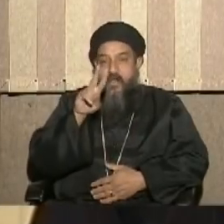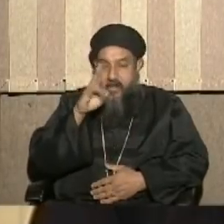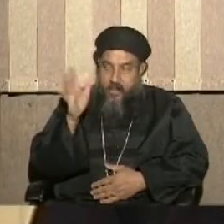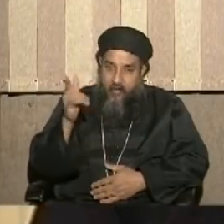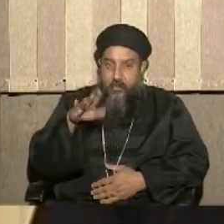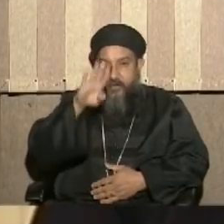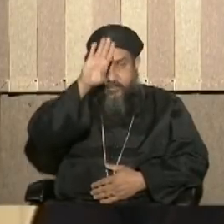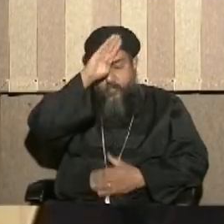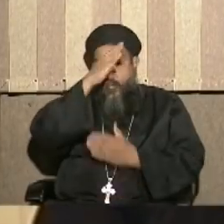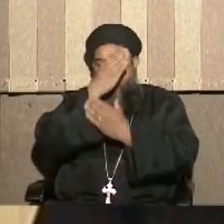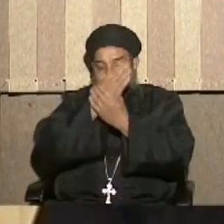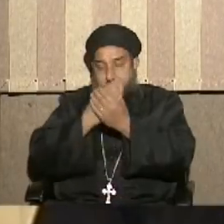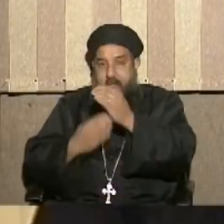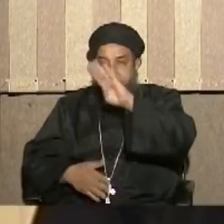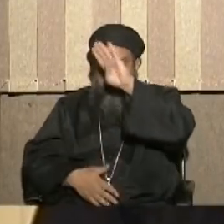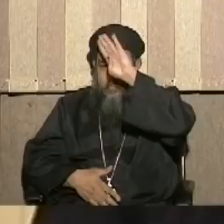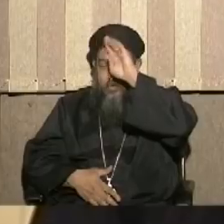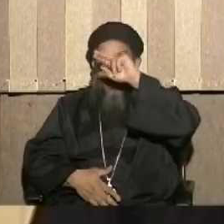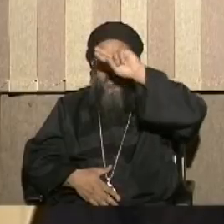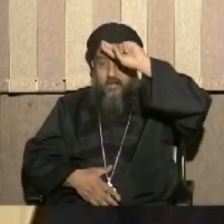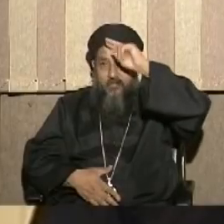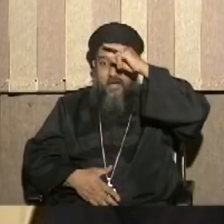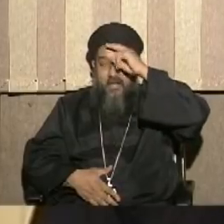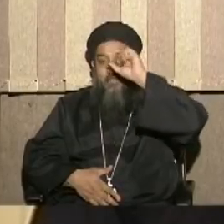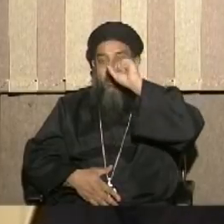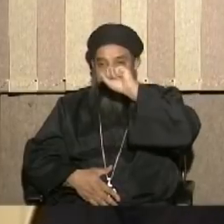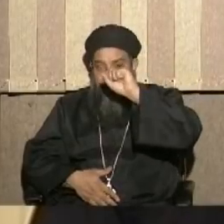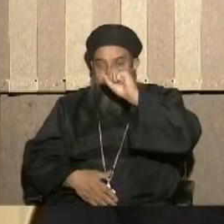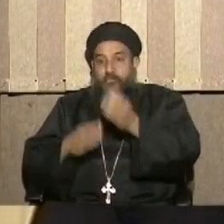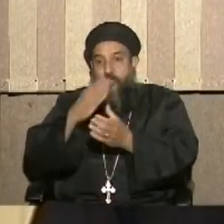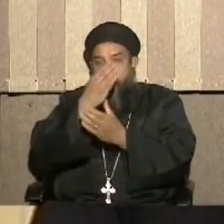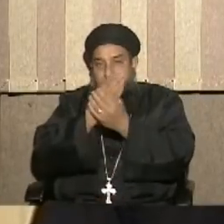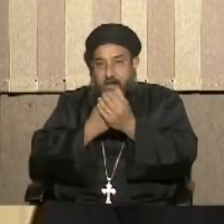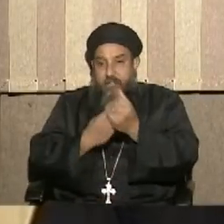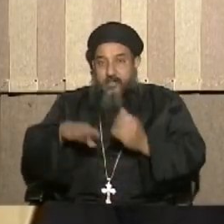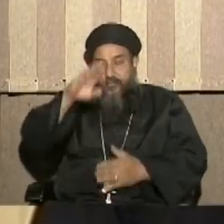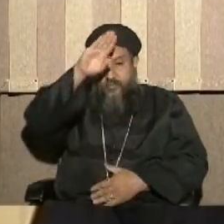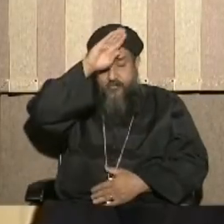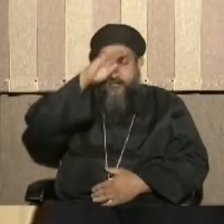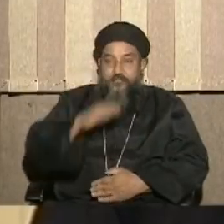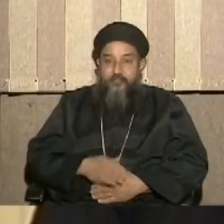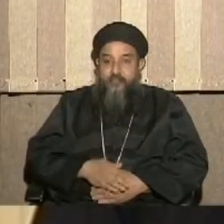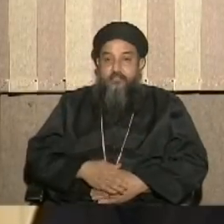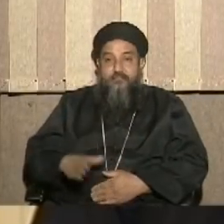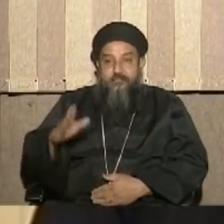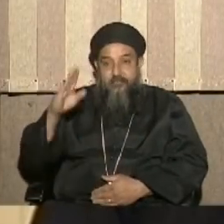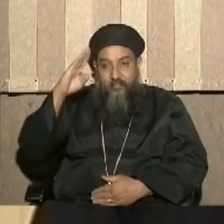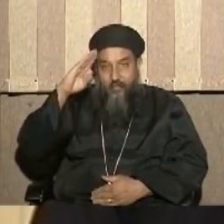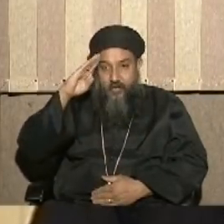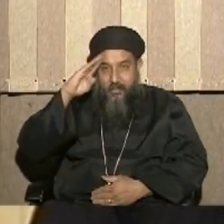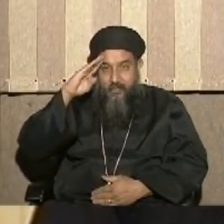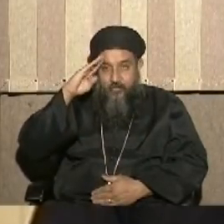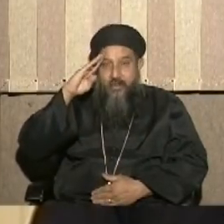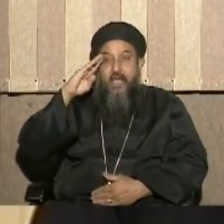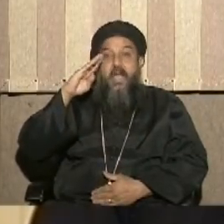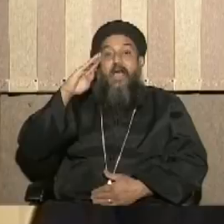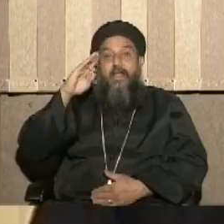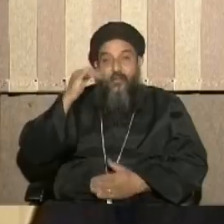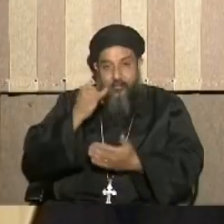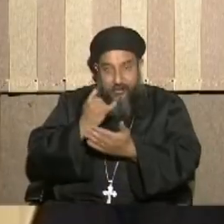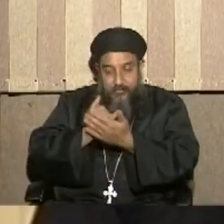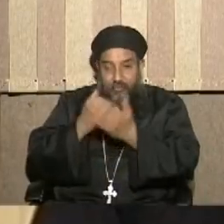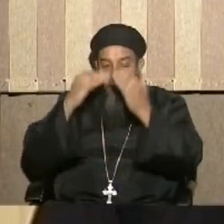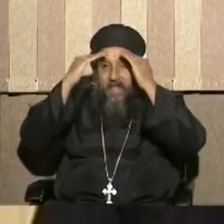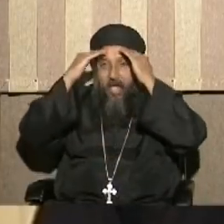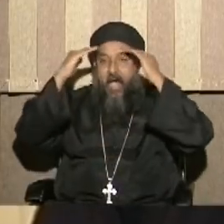أبناء الملوك. إنني أود في هذه المناسبة السعيدة أن أشكر حضرة صاحب النيافة الحبر الجليل